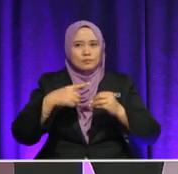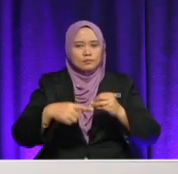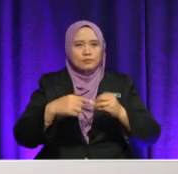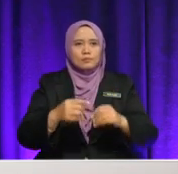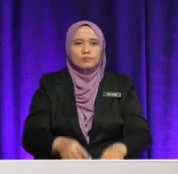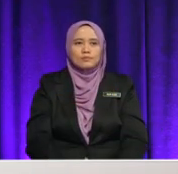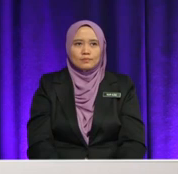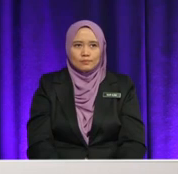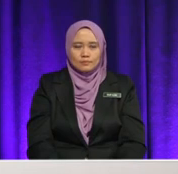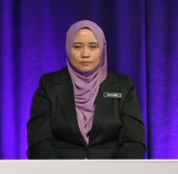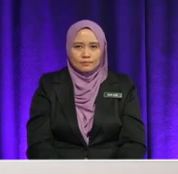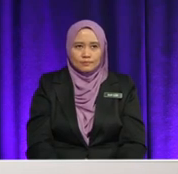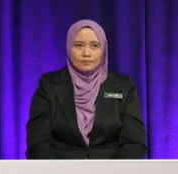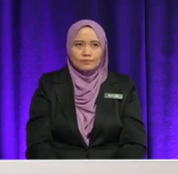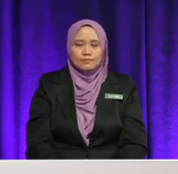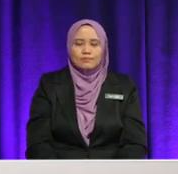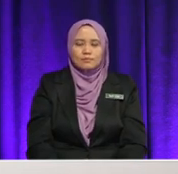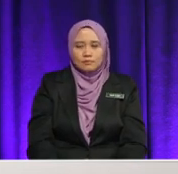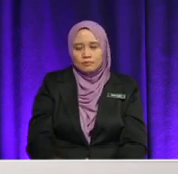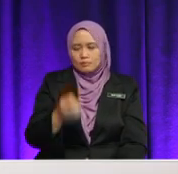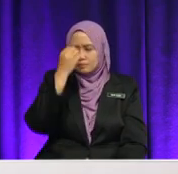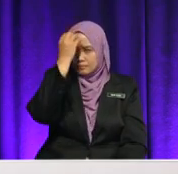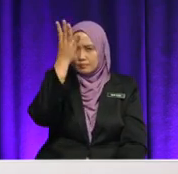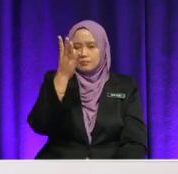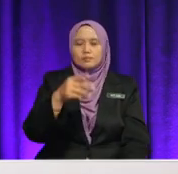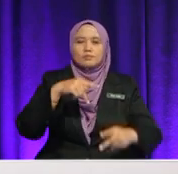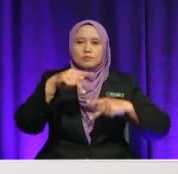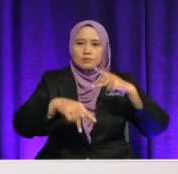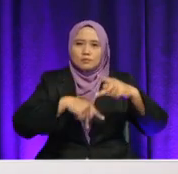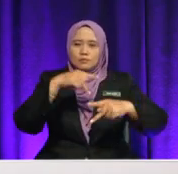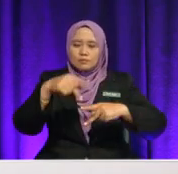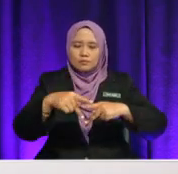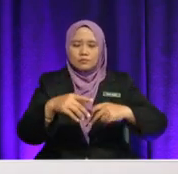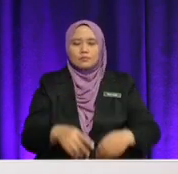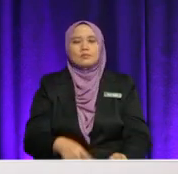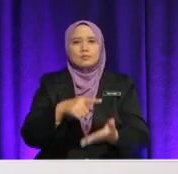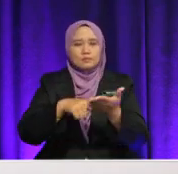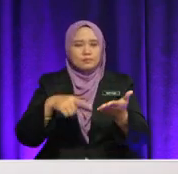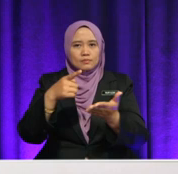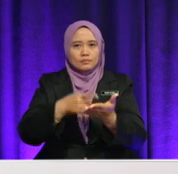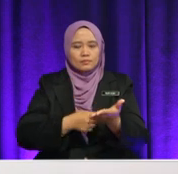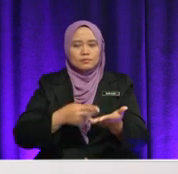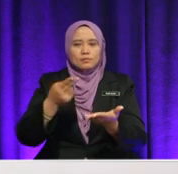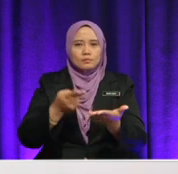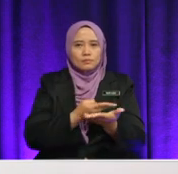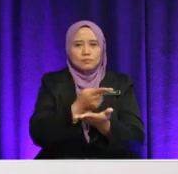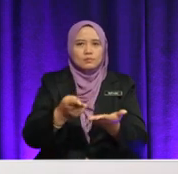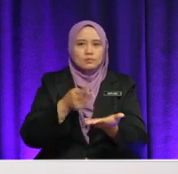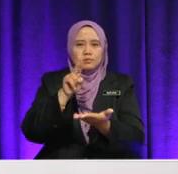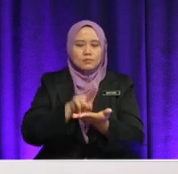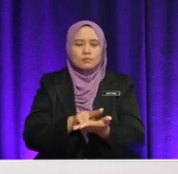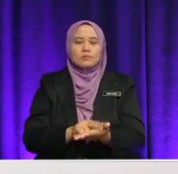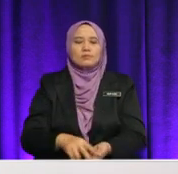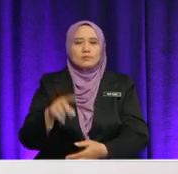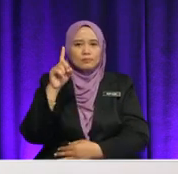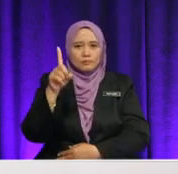pertama 11,2 yaitu menerangkan proses penari umum pertama dan yang kedua adalah menjelaskan kepentingan